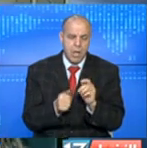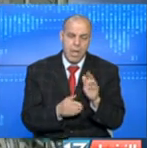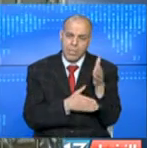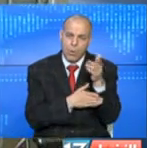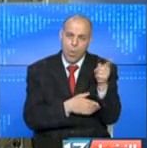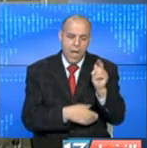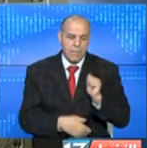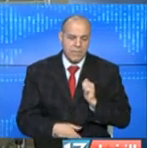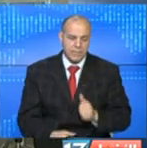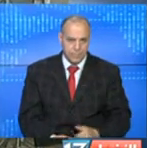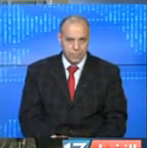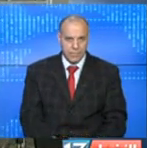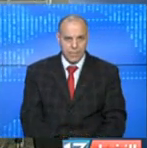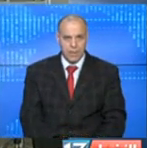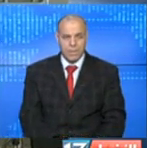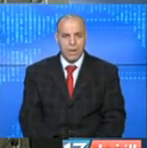والخاص